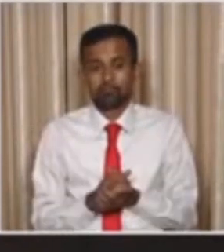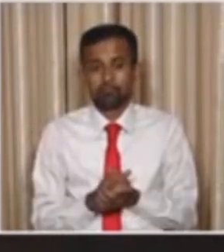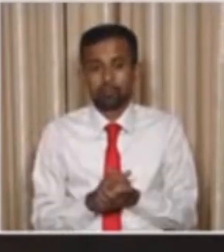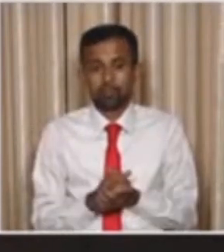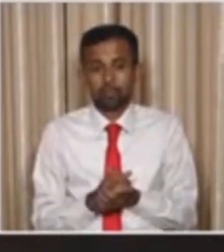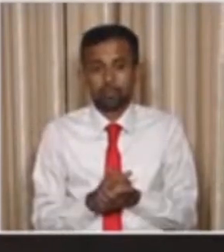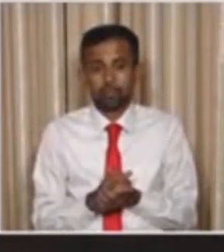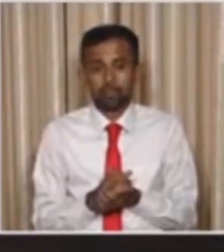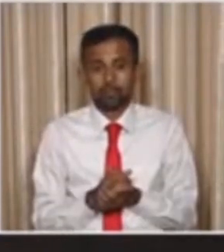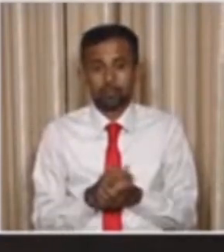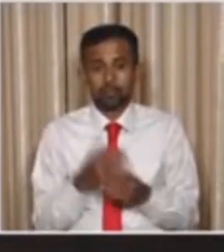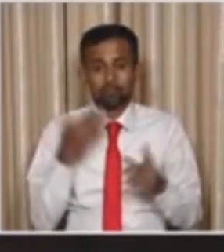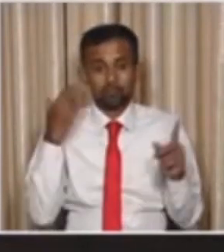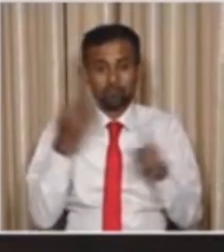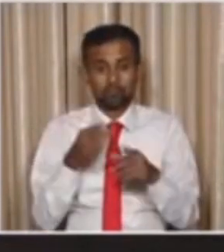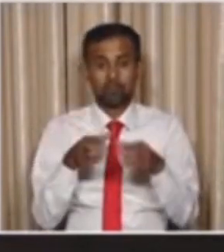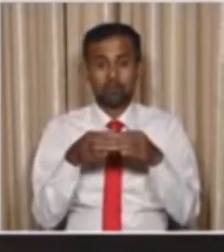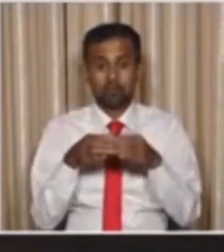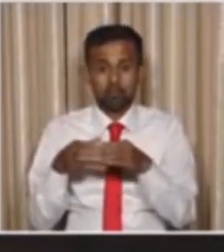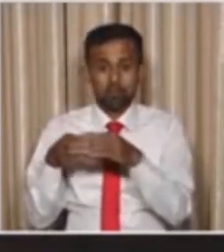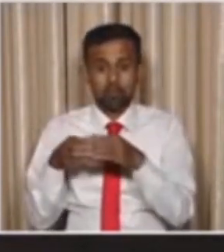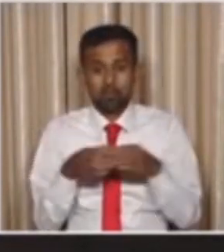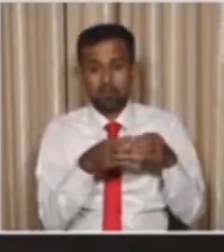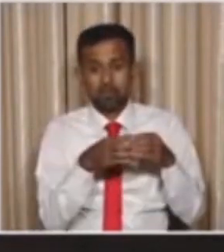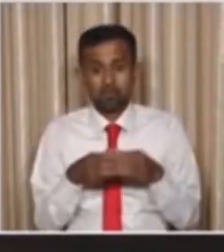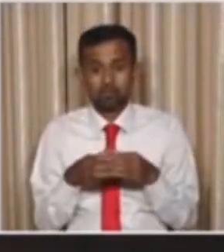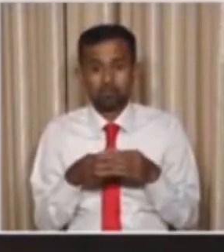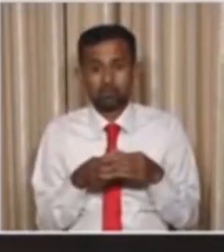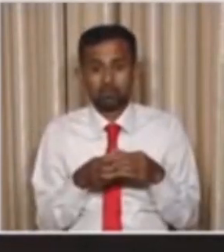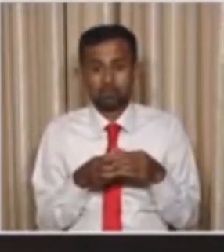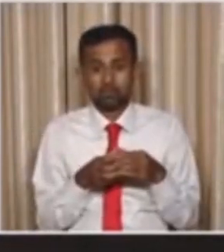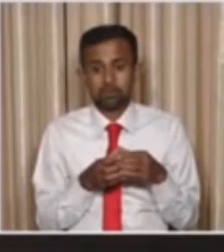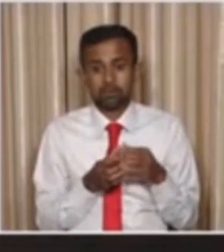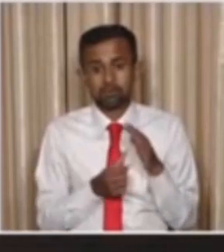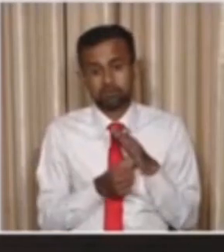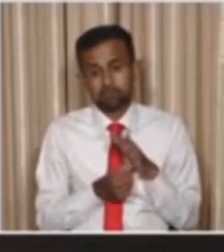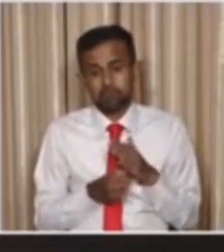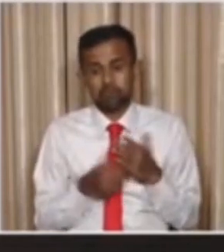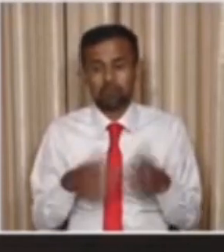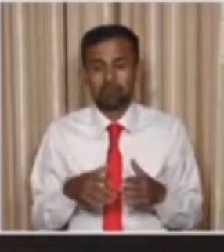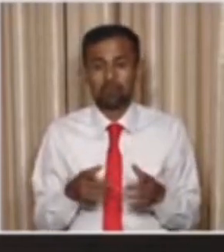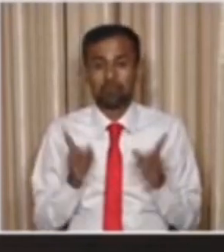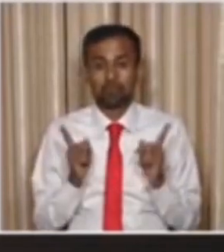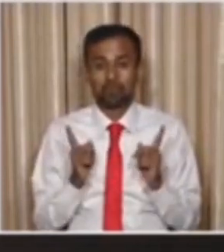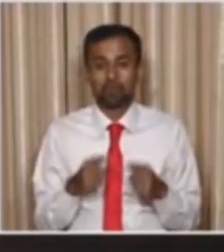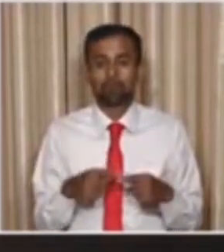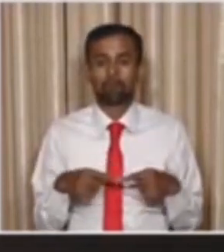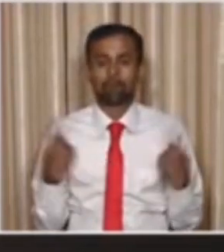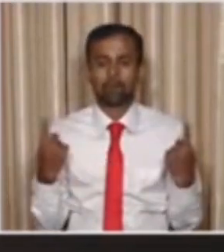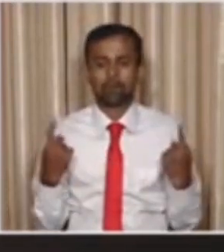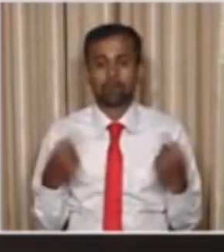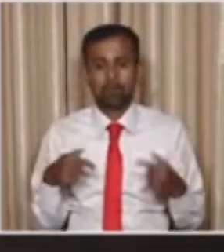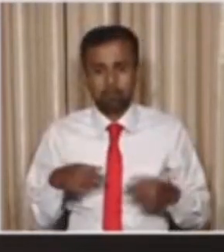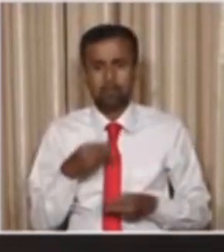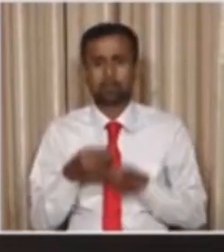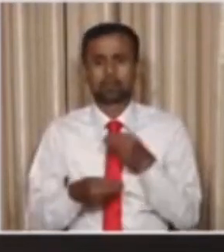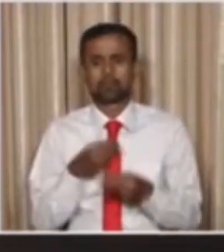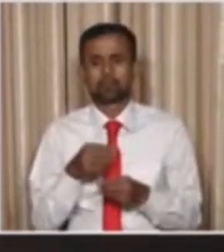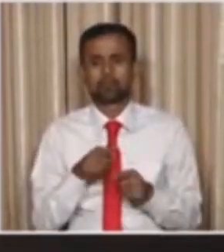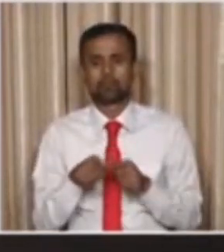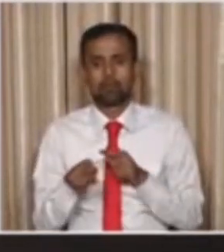මේ පිළිබඳව ඉන්න කල්ලි වාදීන්ට යට වෙලා අද මේ මොහොත වෙනකොට ක්‍රිකට් තියෙන වෙන තැන දැන් මේක බිස්නස් එකක් වෙලා තියෙනවා